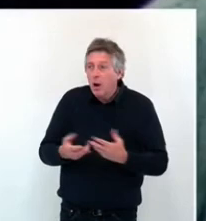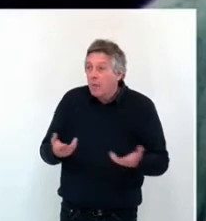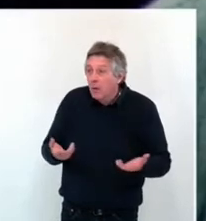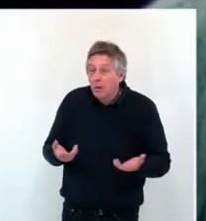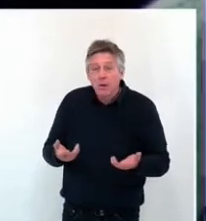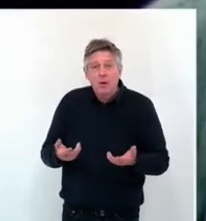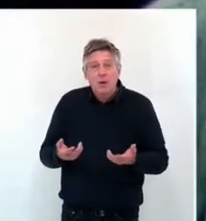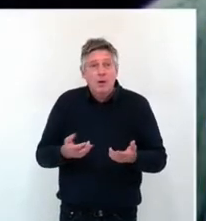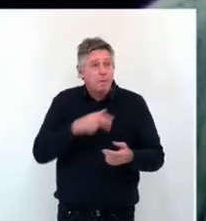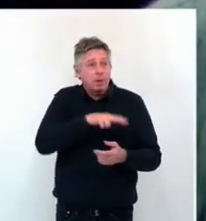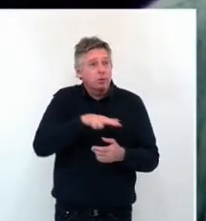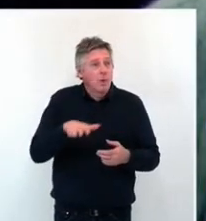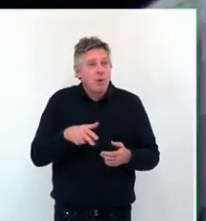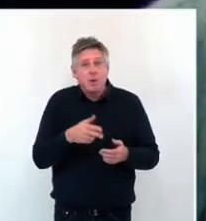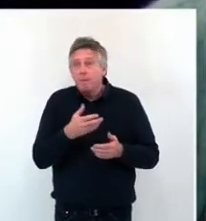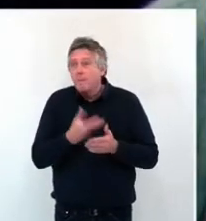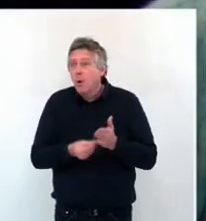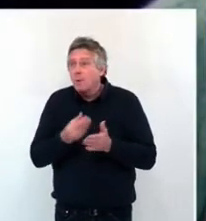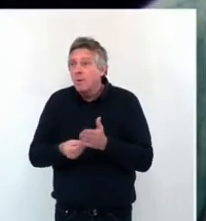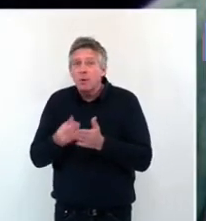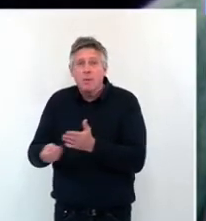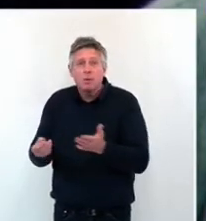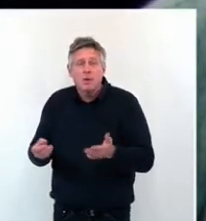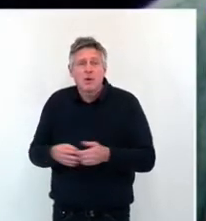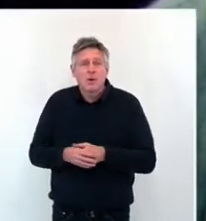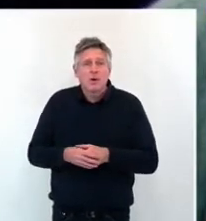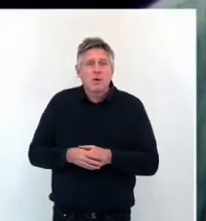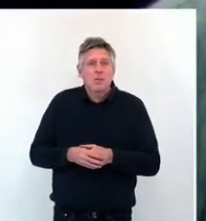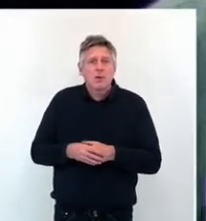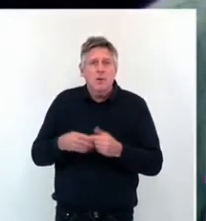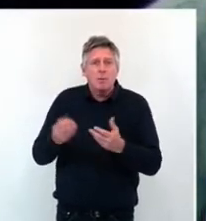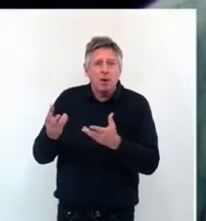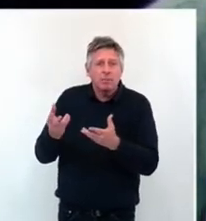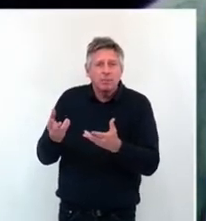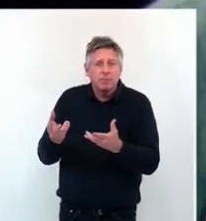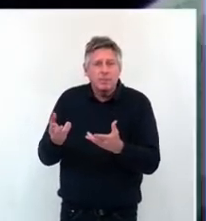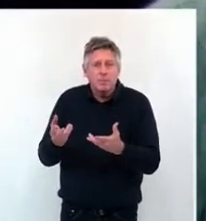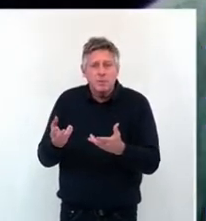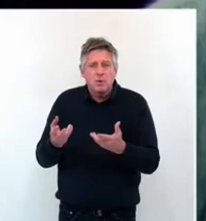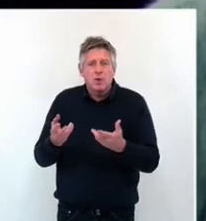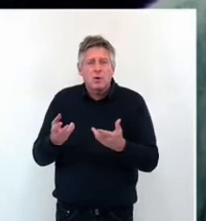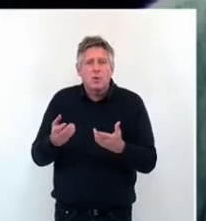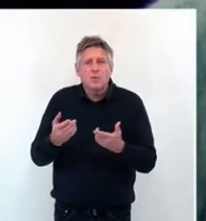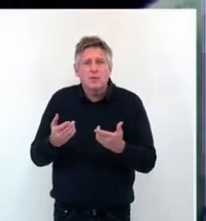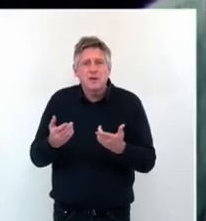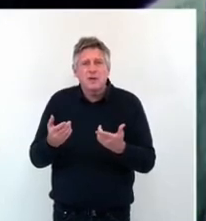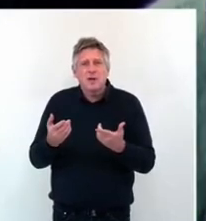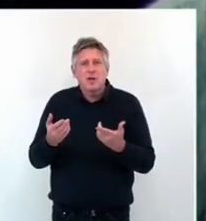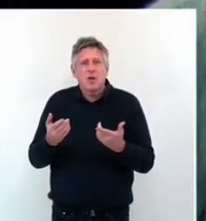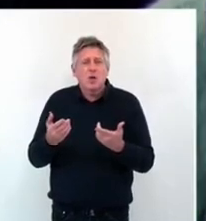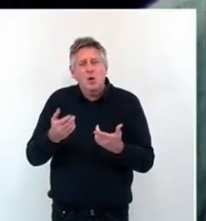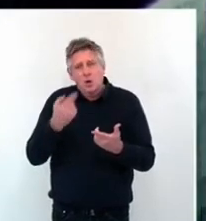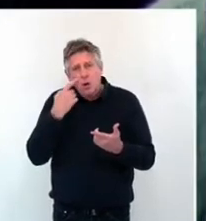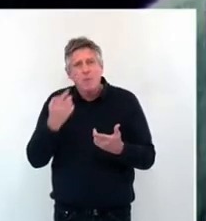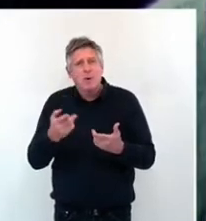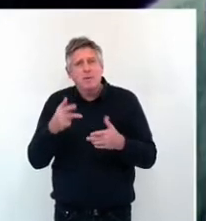de logements à Bordeaux qu'ailleurs. Dans le même ordre d'idée, vous n'assumez pas le fait de construire. C'est-à-dire que dès le